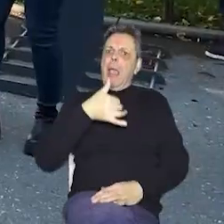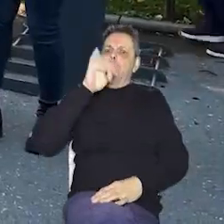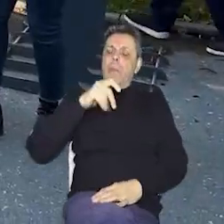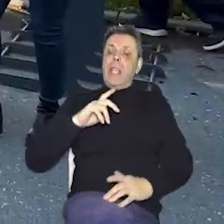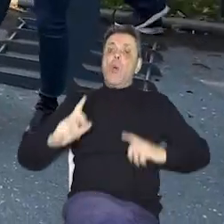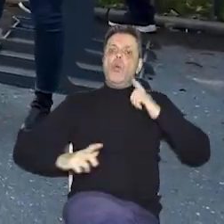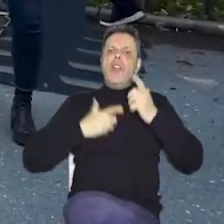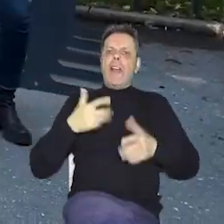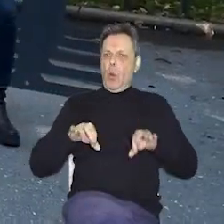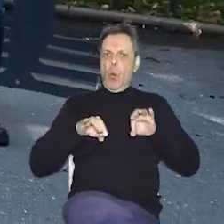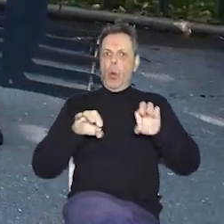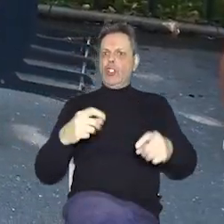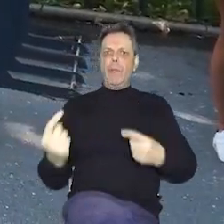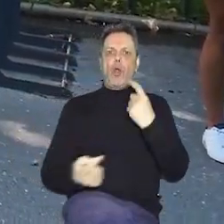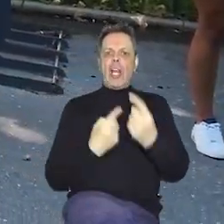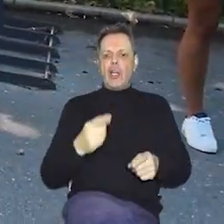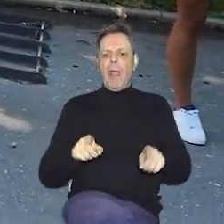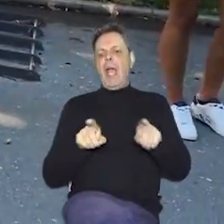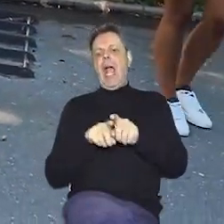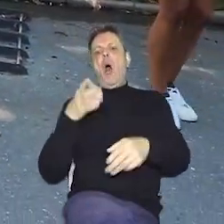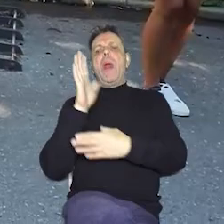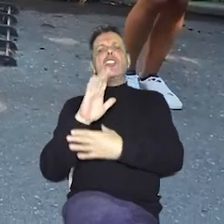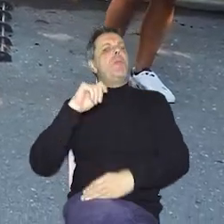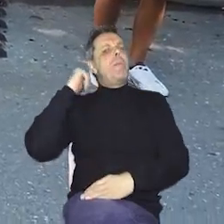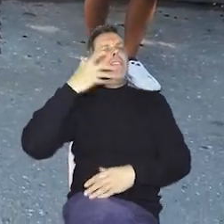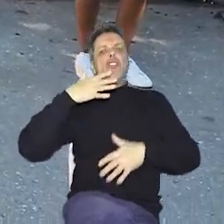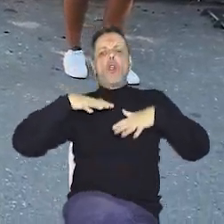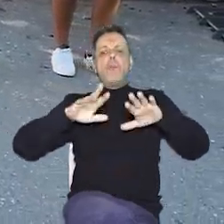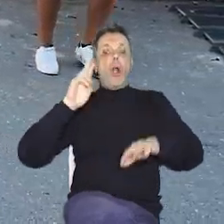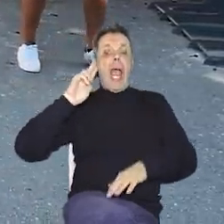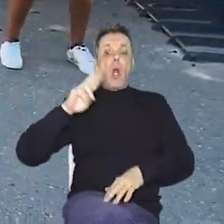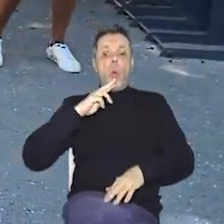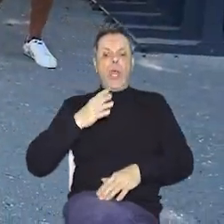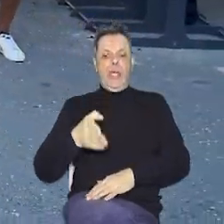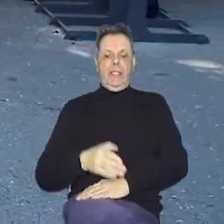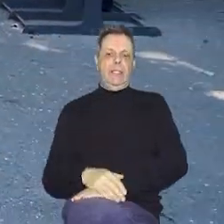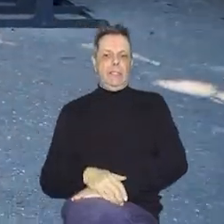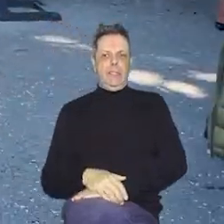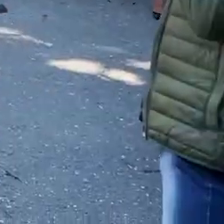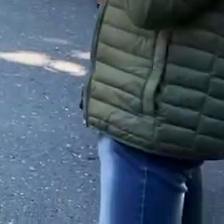ali i uživati u uličnim događanjima poput nastupa pjevačkog zbora gluhih.